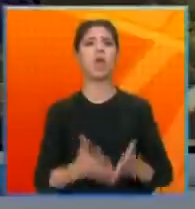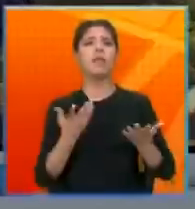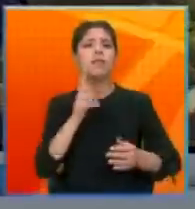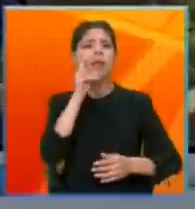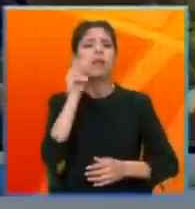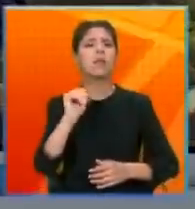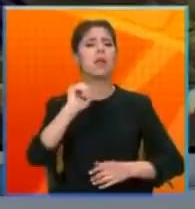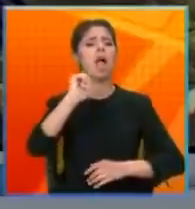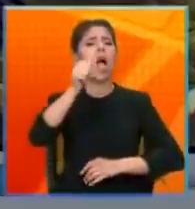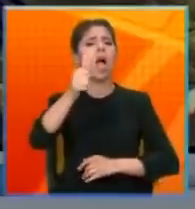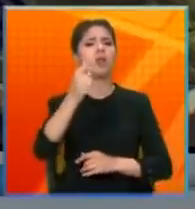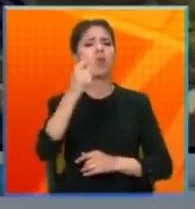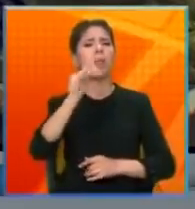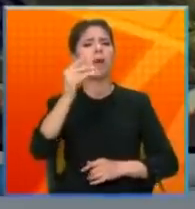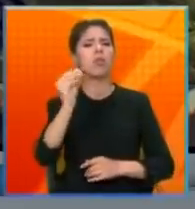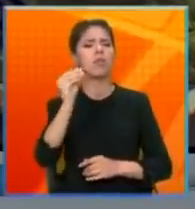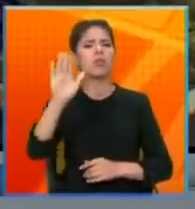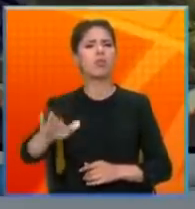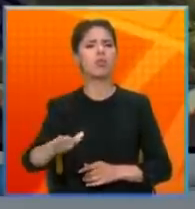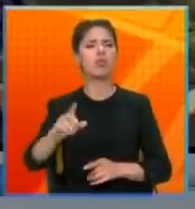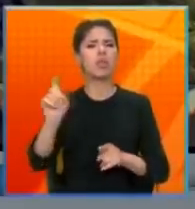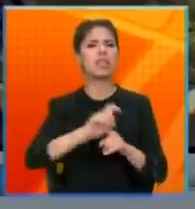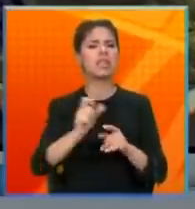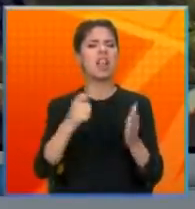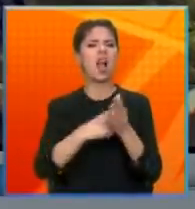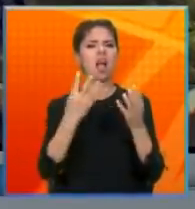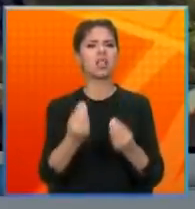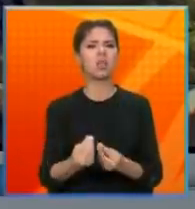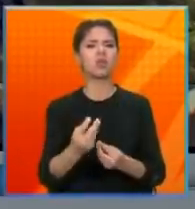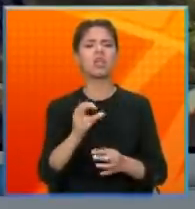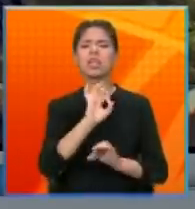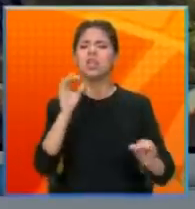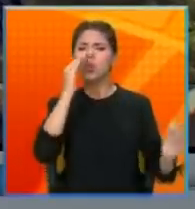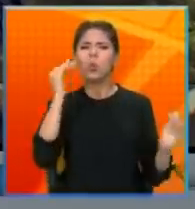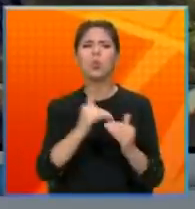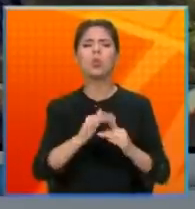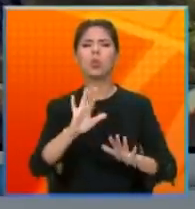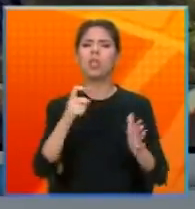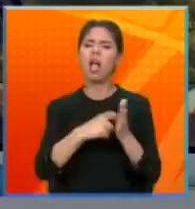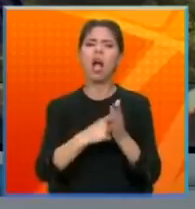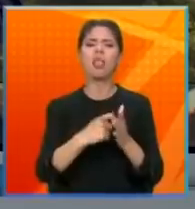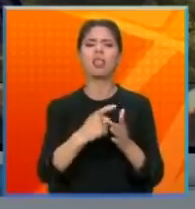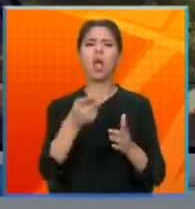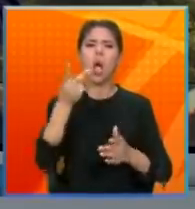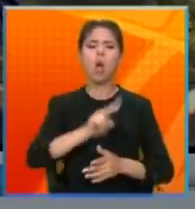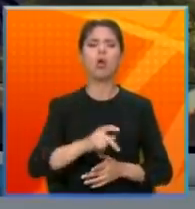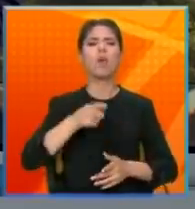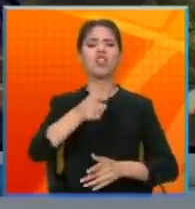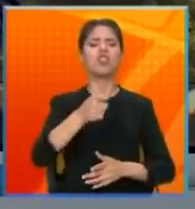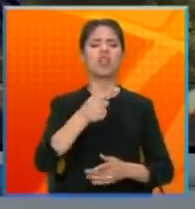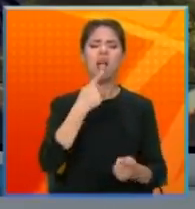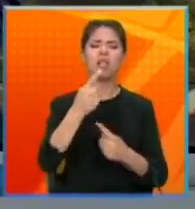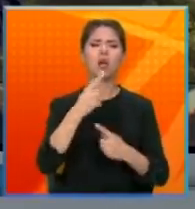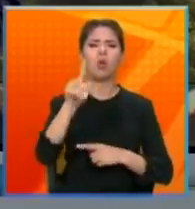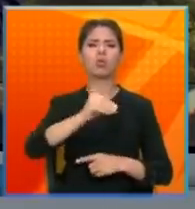Ne yazık ki her gün başka bir çocuk öfkenin adı oluyor. Hiç yakışmasa da adı ölümle ve hatta cinayetle anılıyor